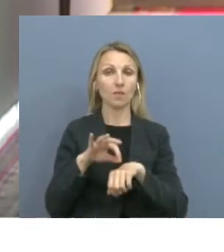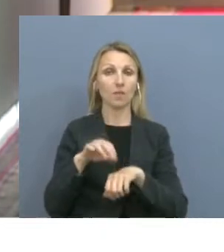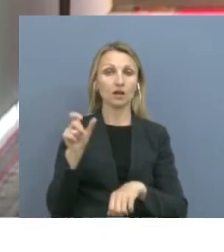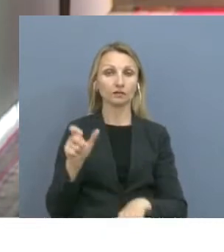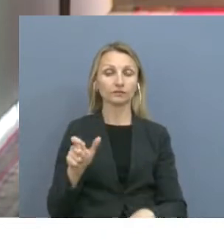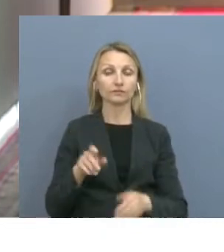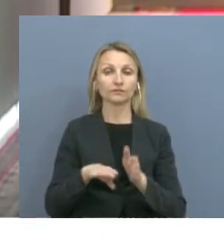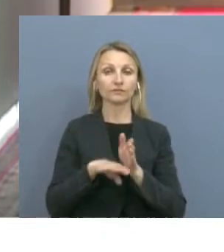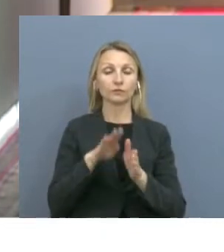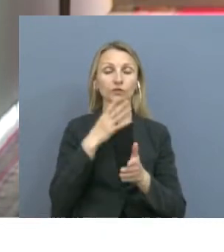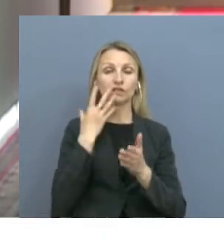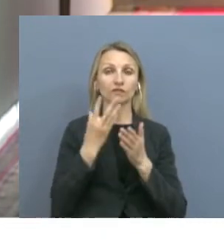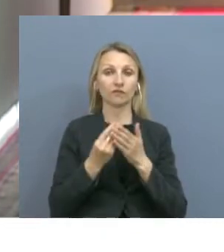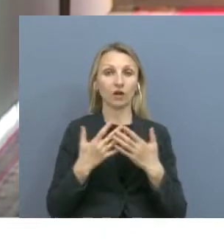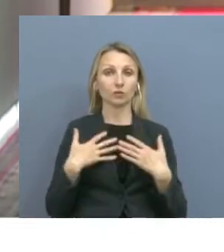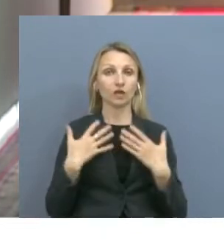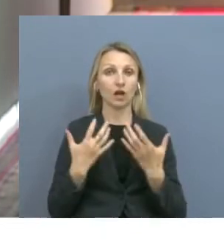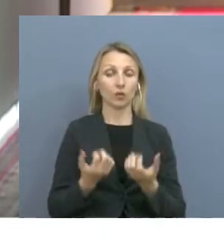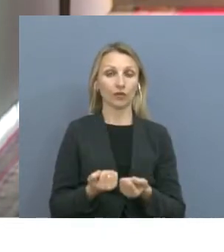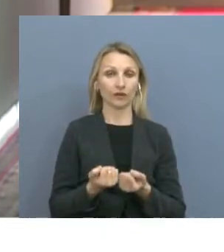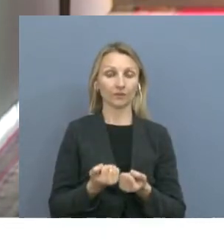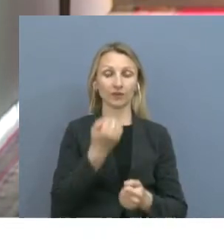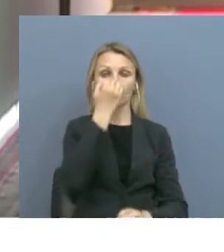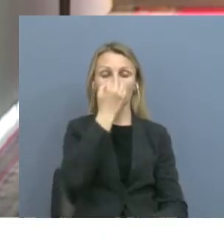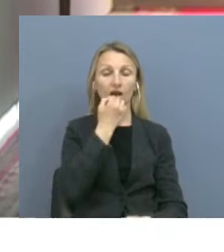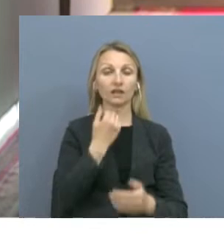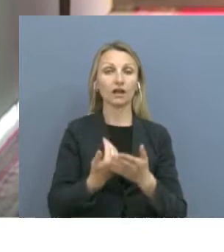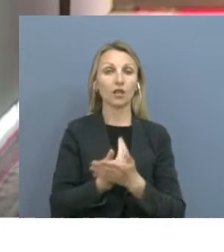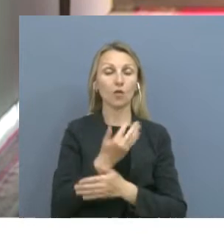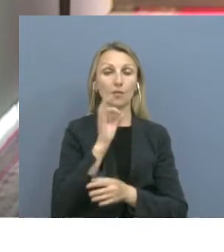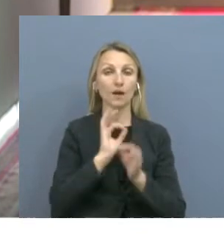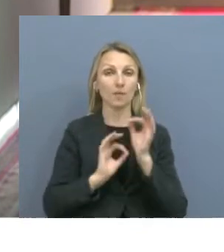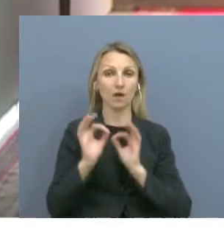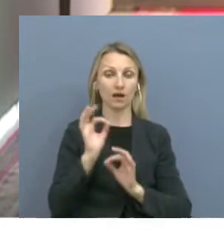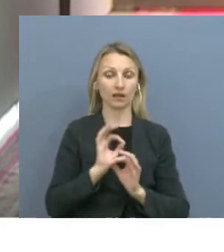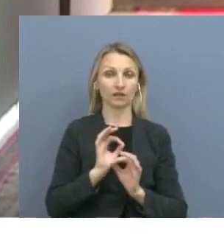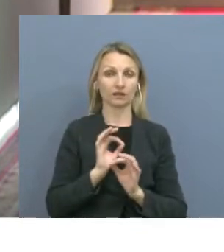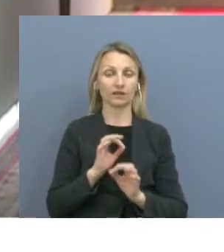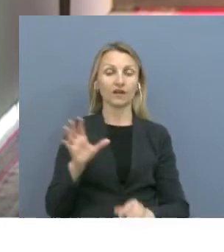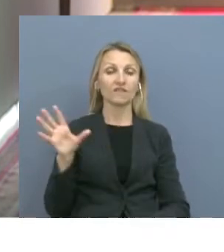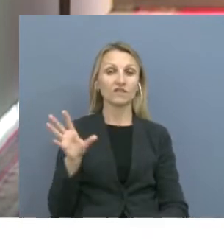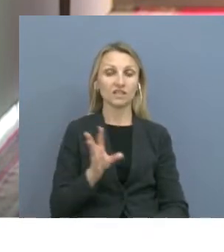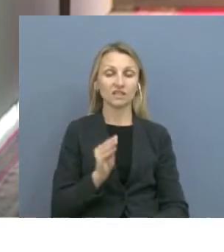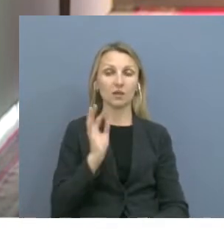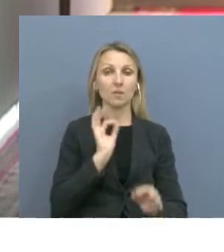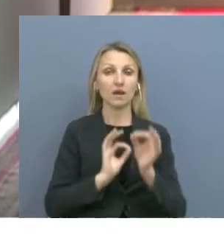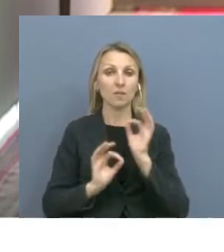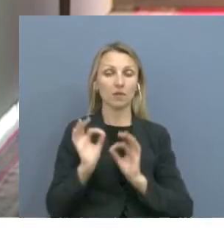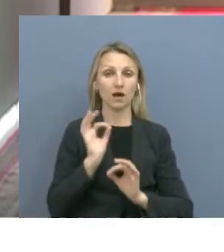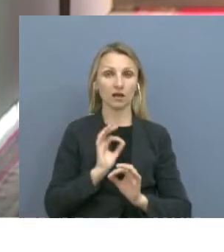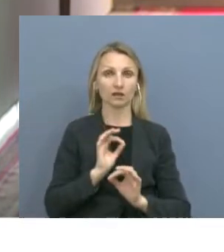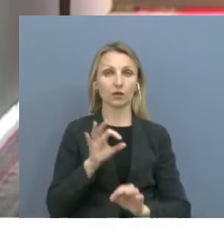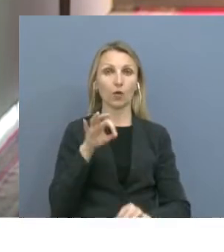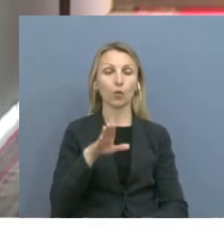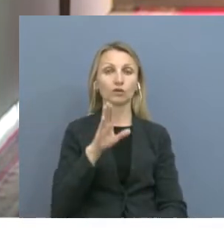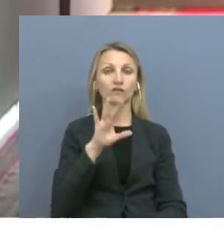улучшили свое здоровье благодаря новым препаратам. Я, как уже отметил, все препараты от